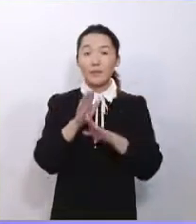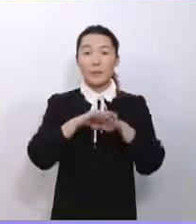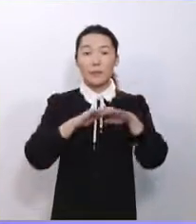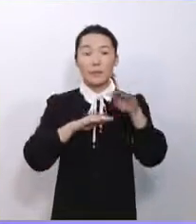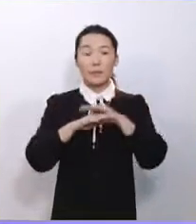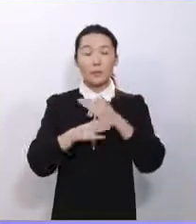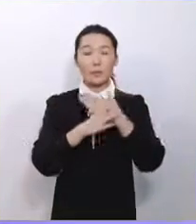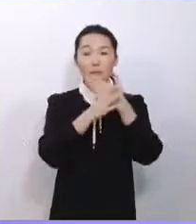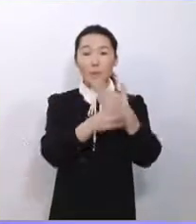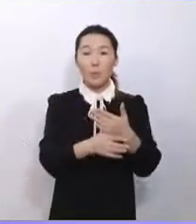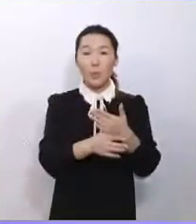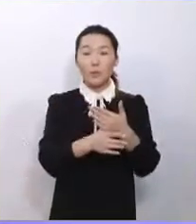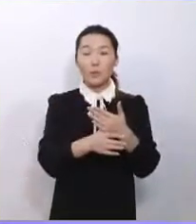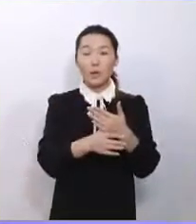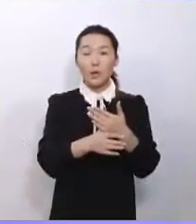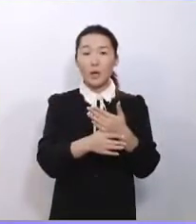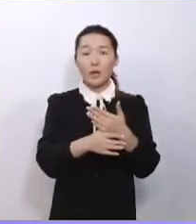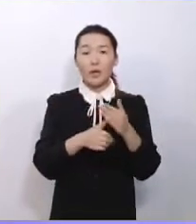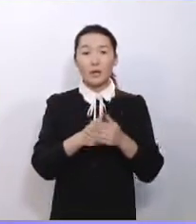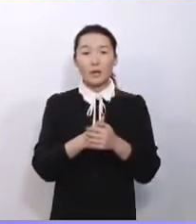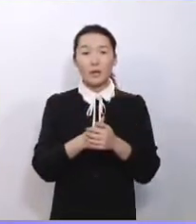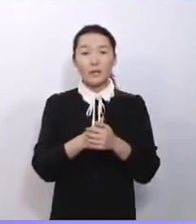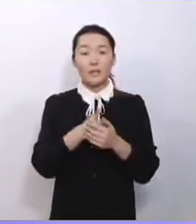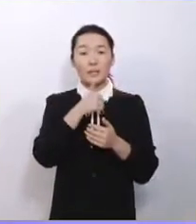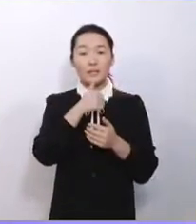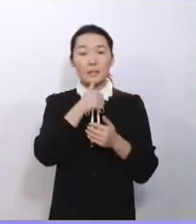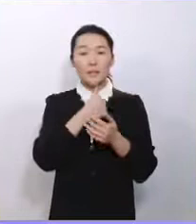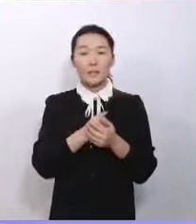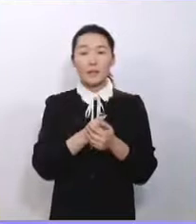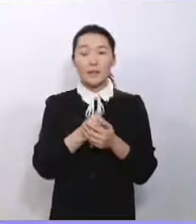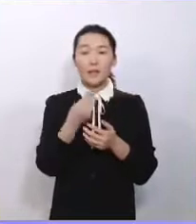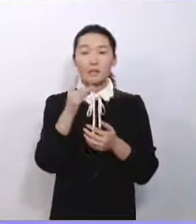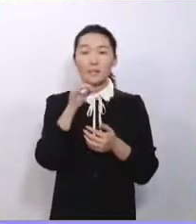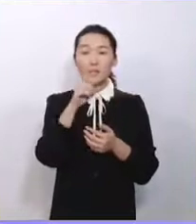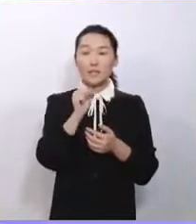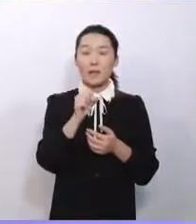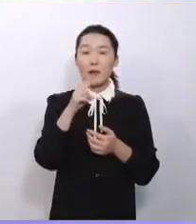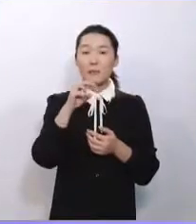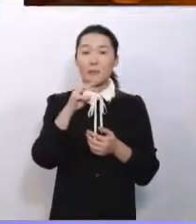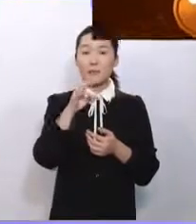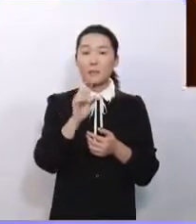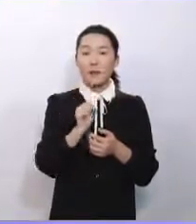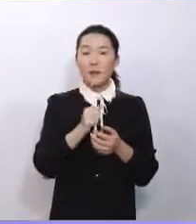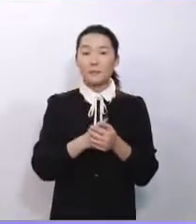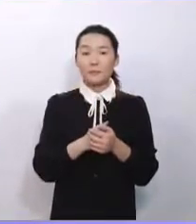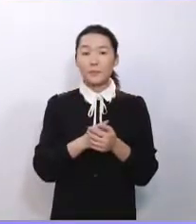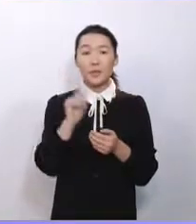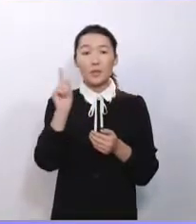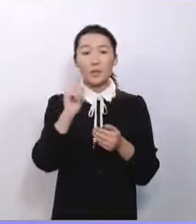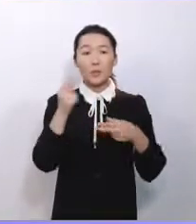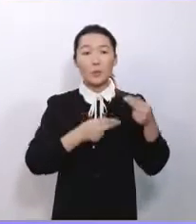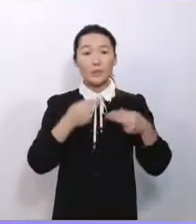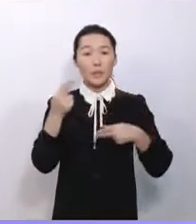помощью графических средств, контурной линии, штриха, пятна. Что